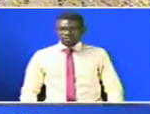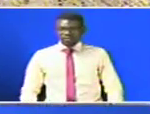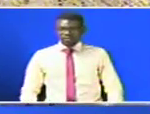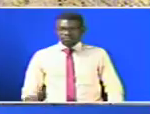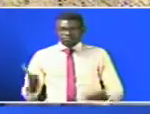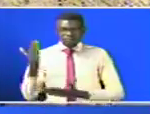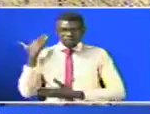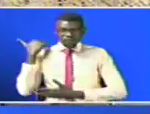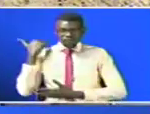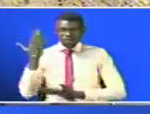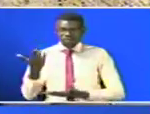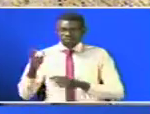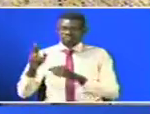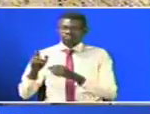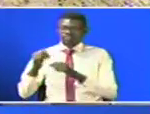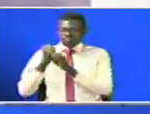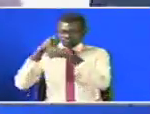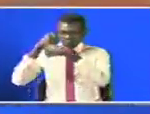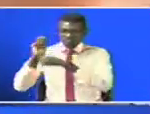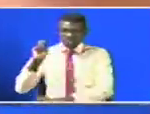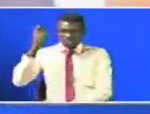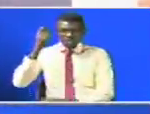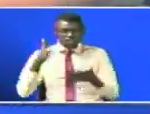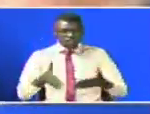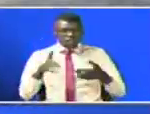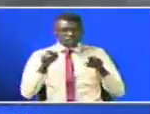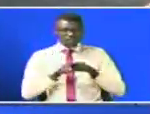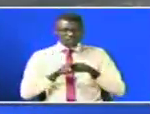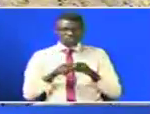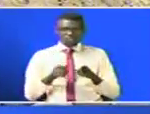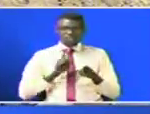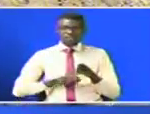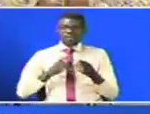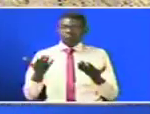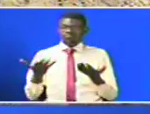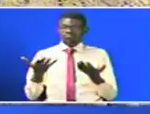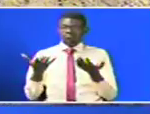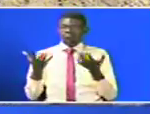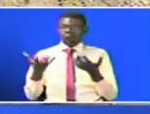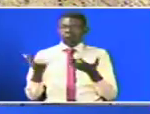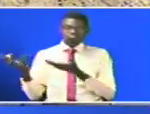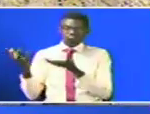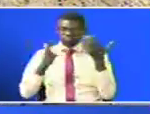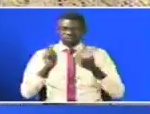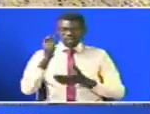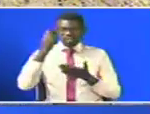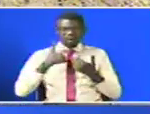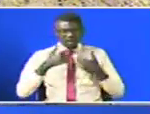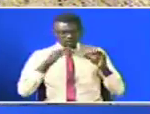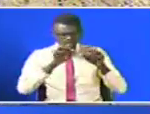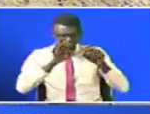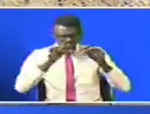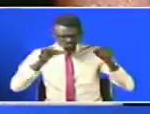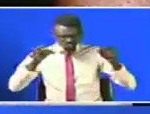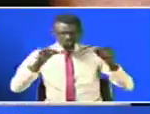Zile zikuwa natengenezwa hapa Kenya na pasto. Sasa wakati zimeanza kutoka China, kakuja za waya, ndiyo tunatoa hii kakitu inakuwa